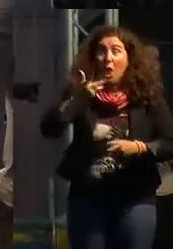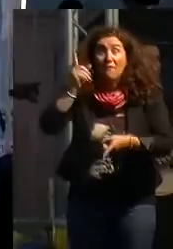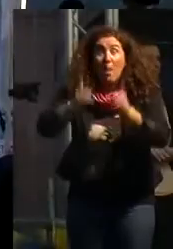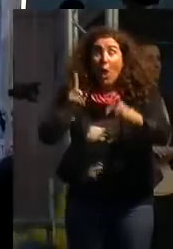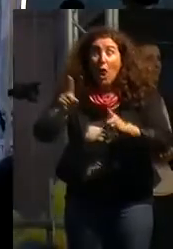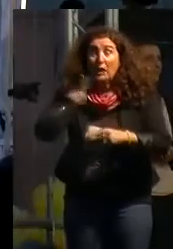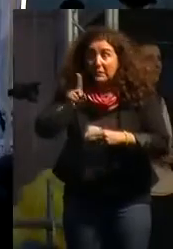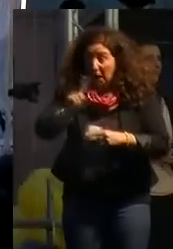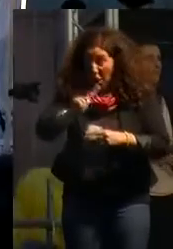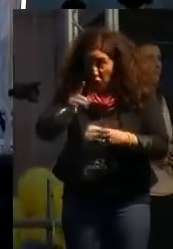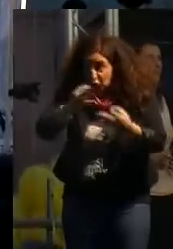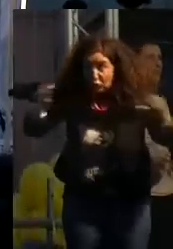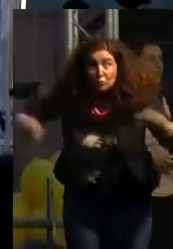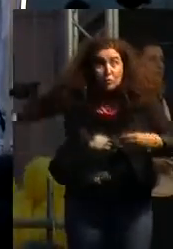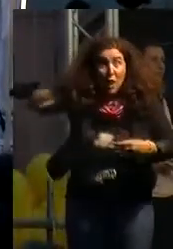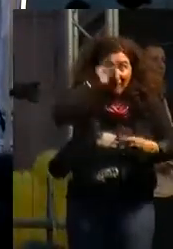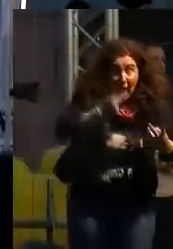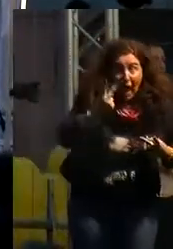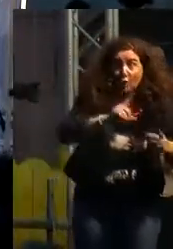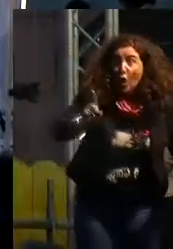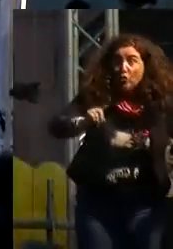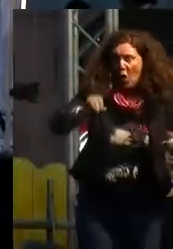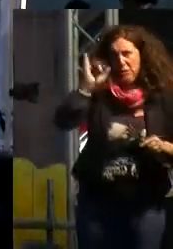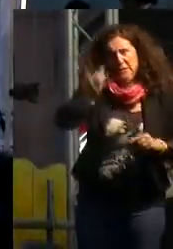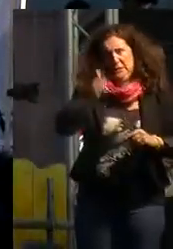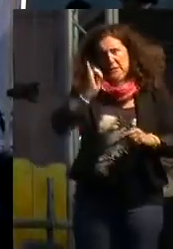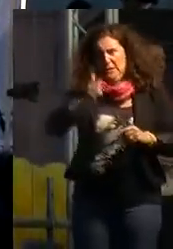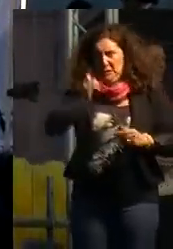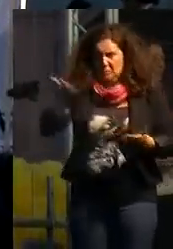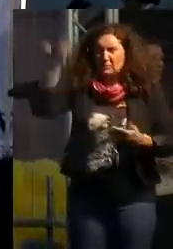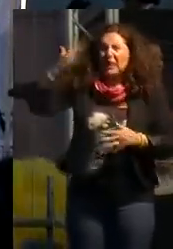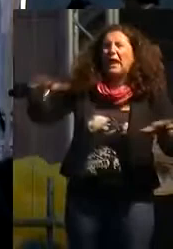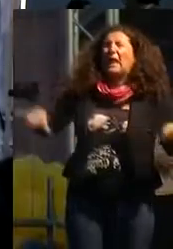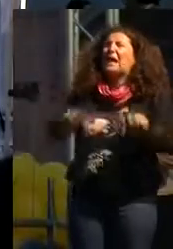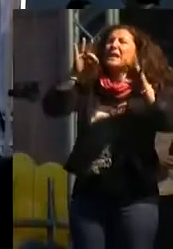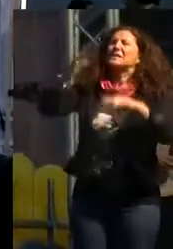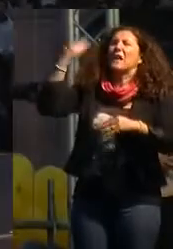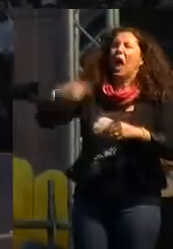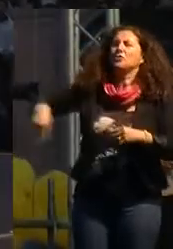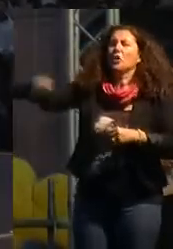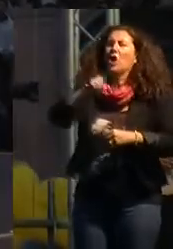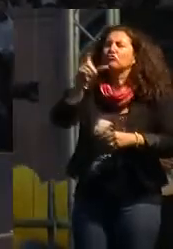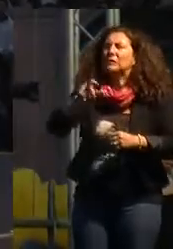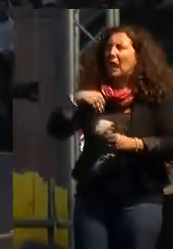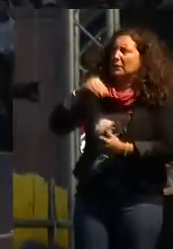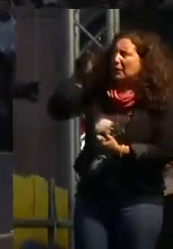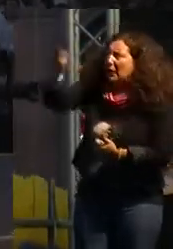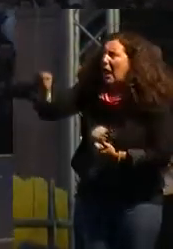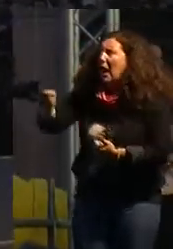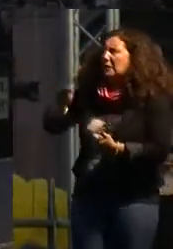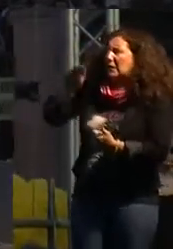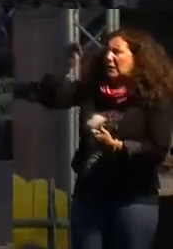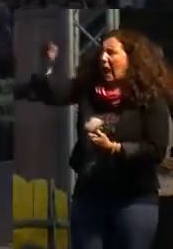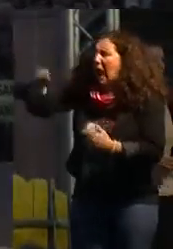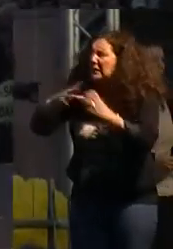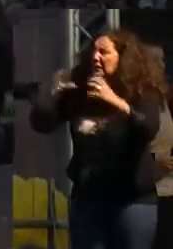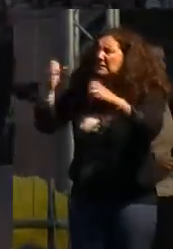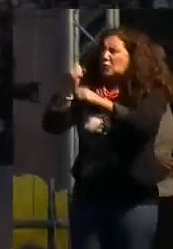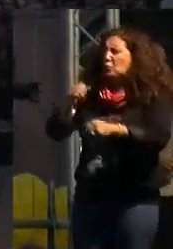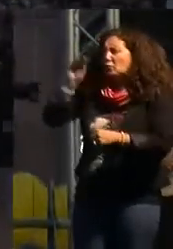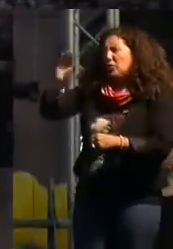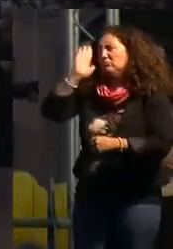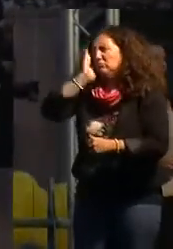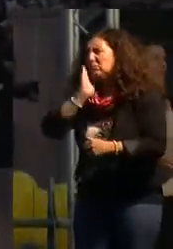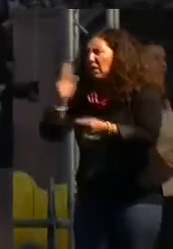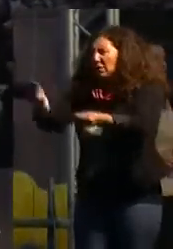no? Perché quando noi abbiamo iniziato, noi eravamo sempre i cittadini che chiedevamo alle istituzioni di fare una cosa buona